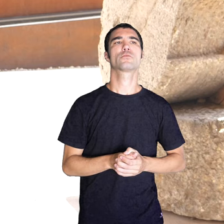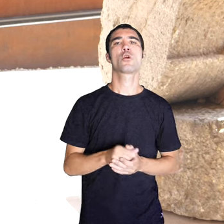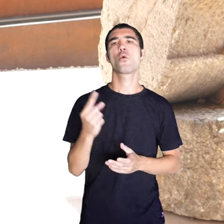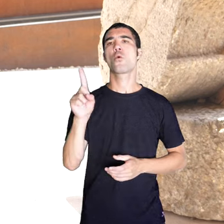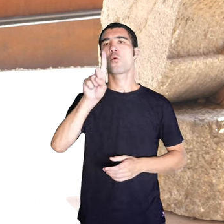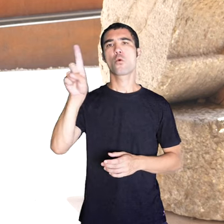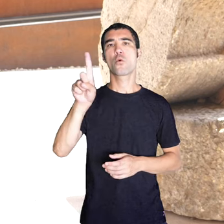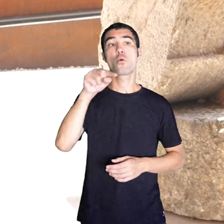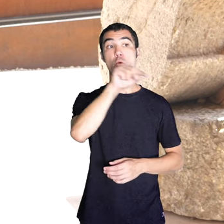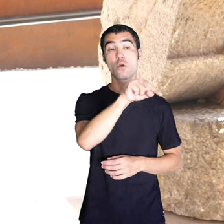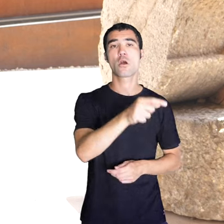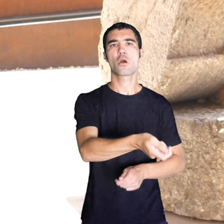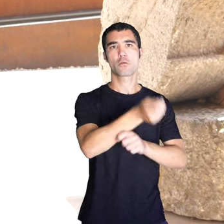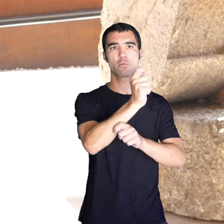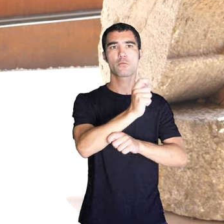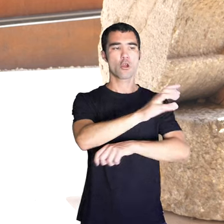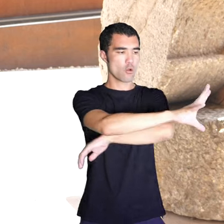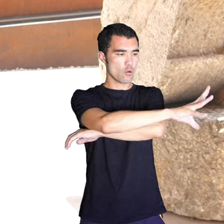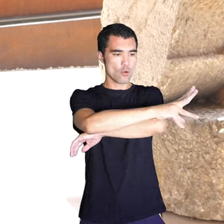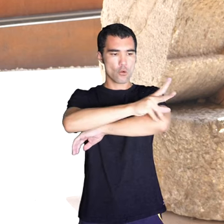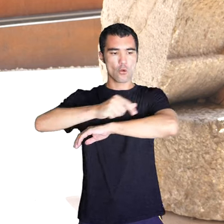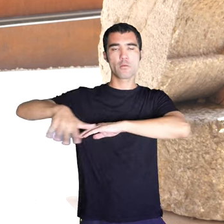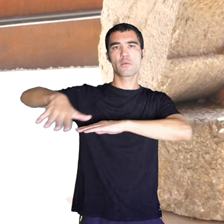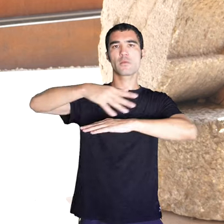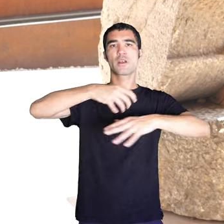una que pescava de palangre de superfície